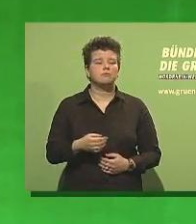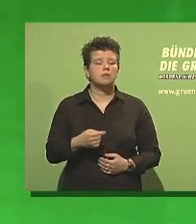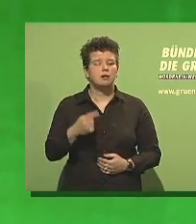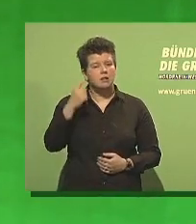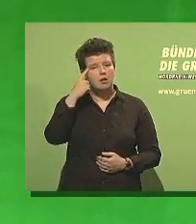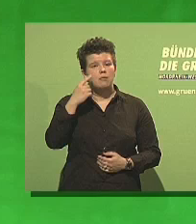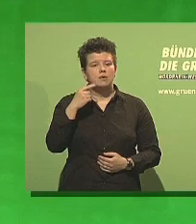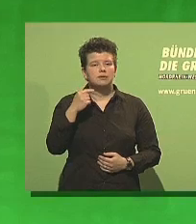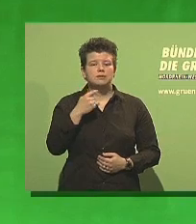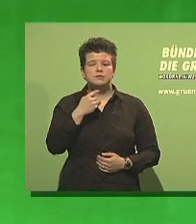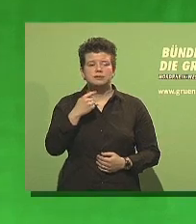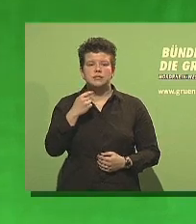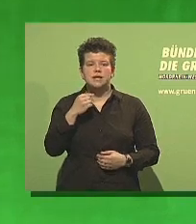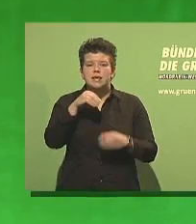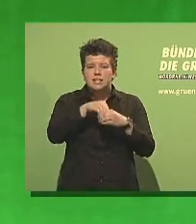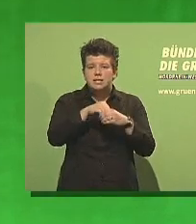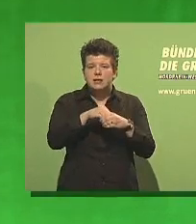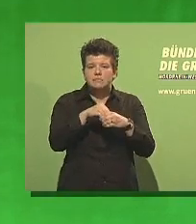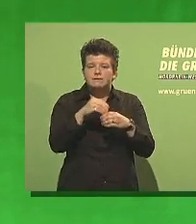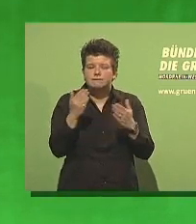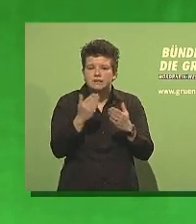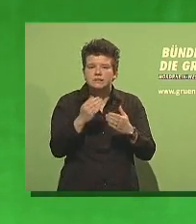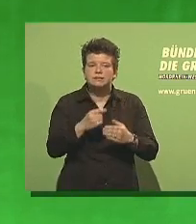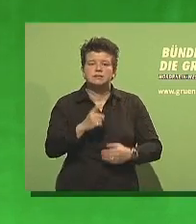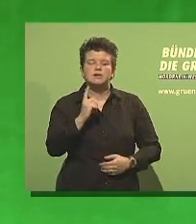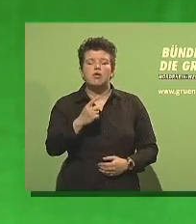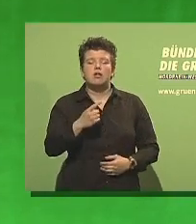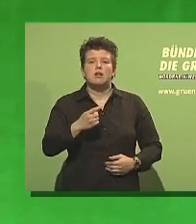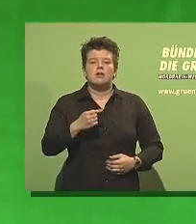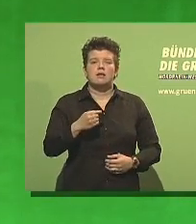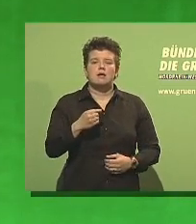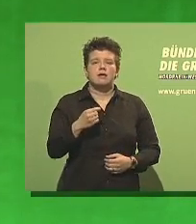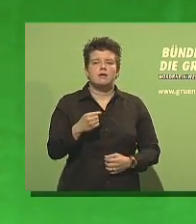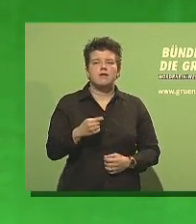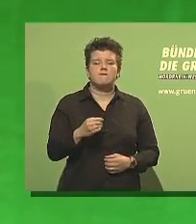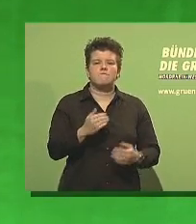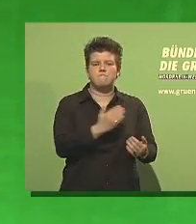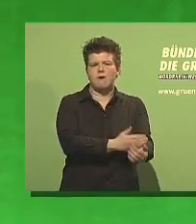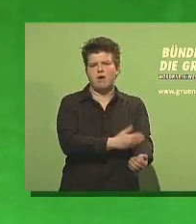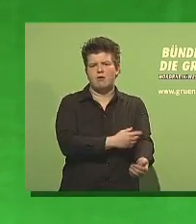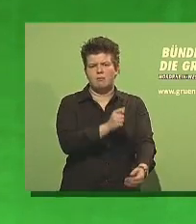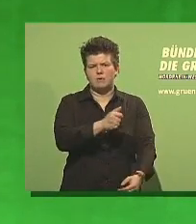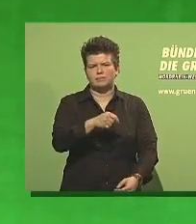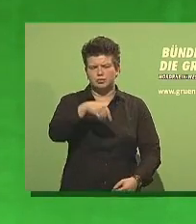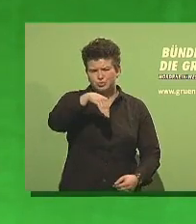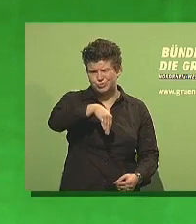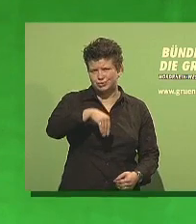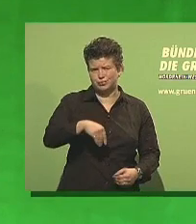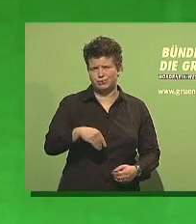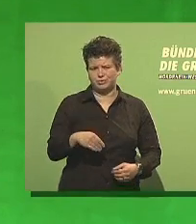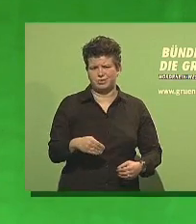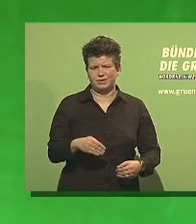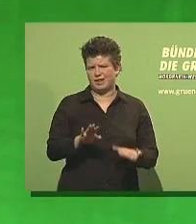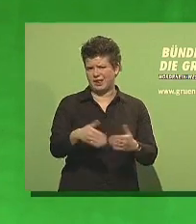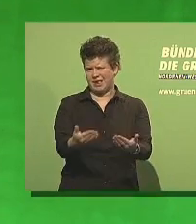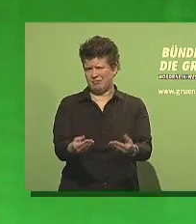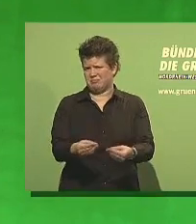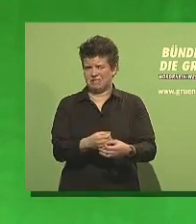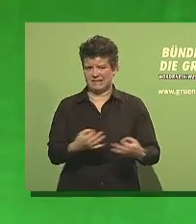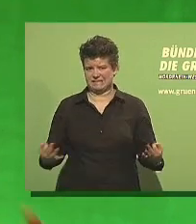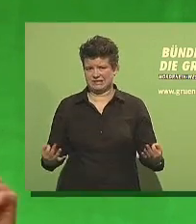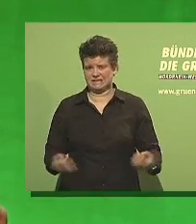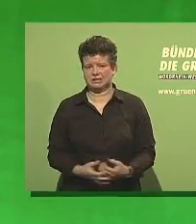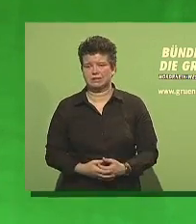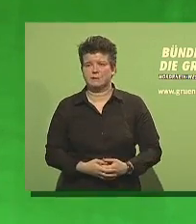nichts. Wir Grüne stellen uns diesem nationalistischen Gerede entgegen. Das ist unsere Aufgabe als